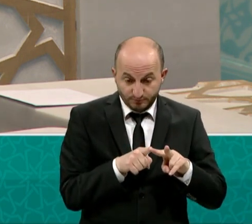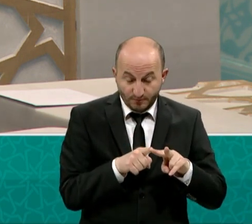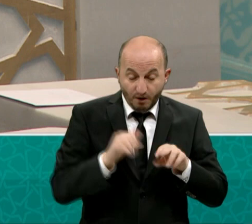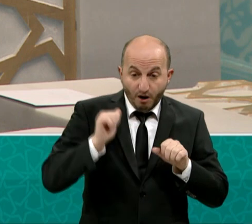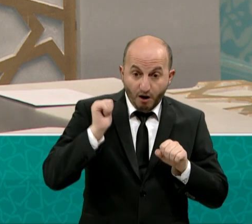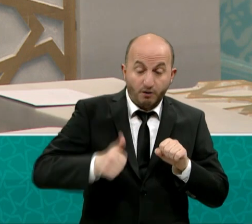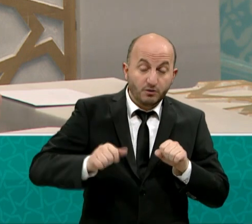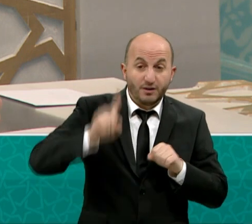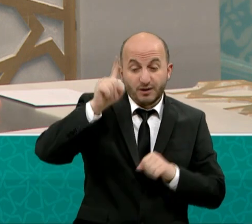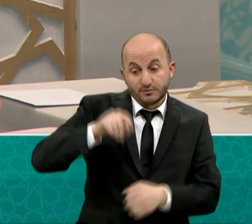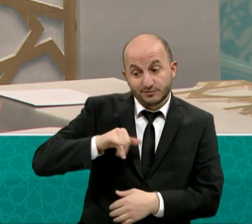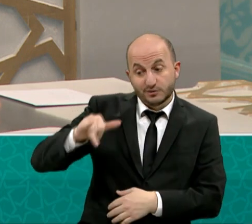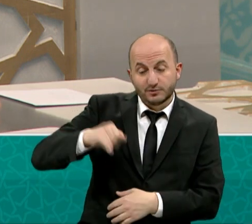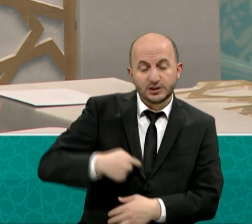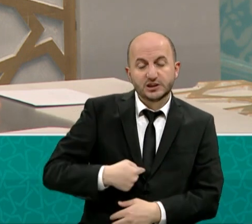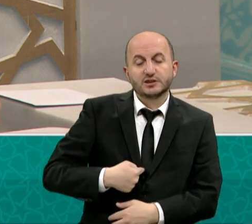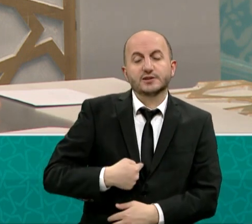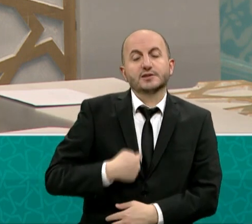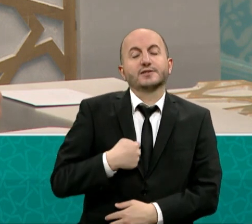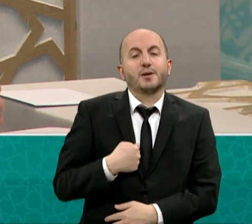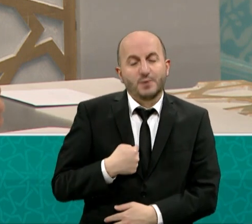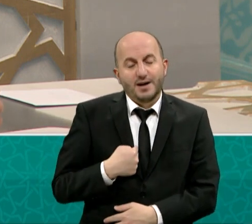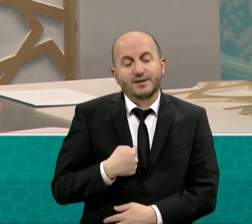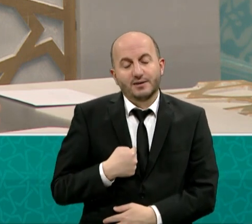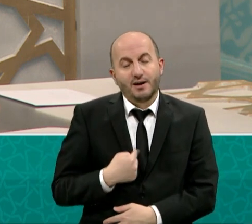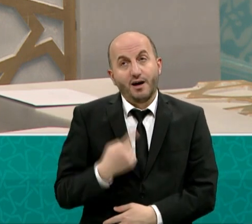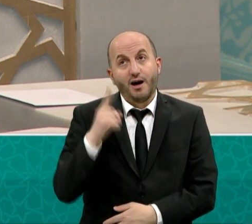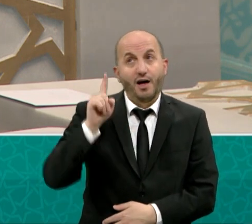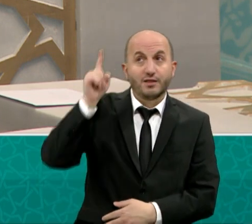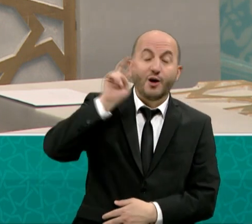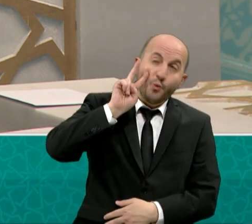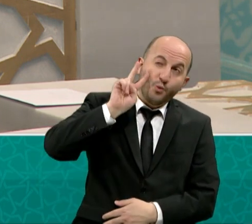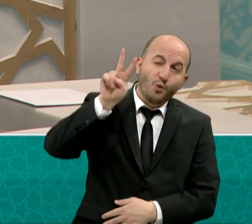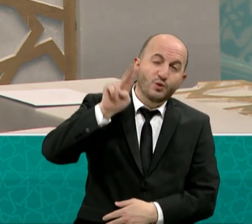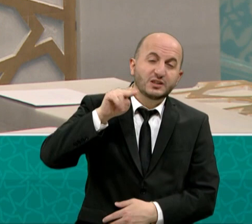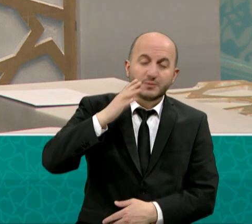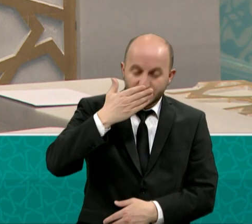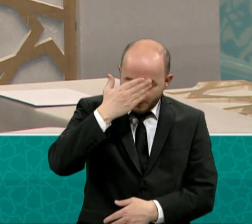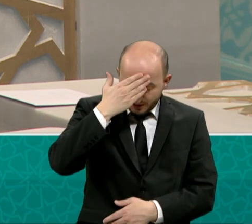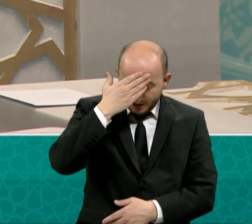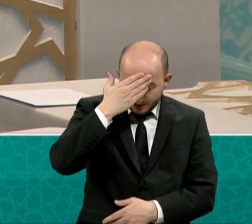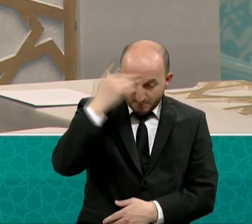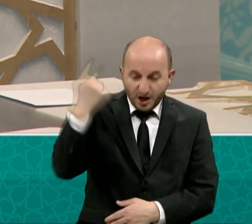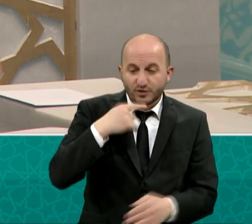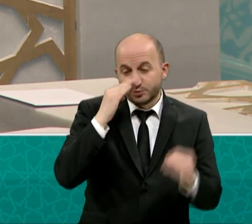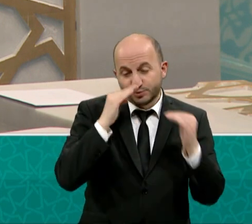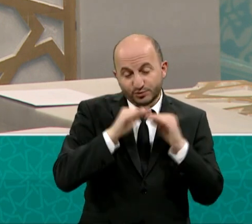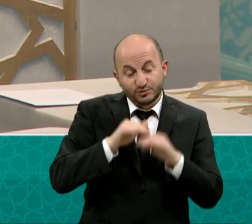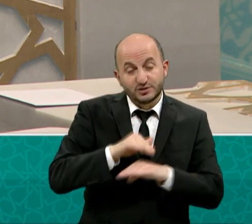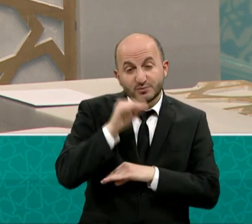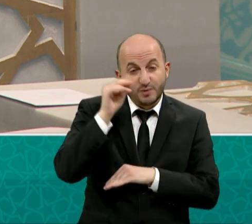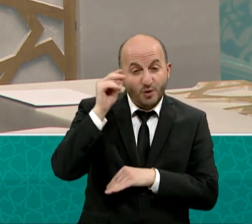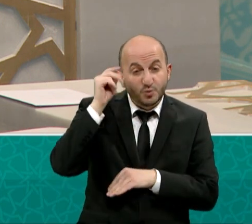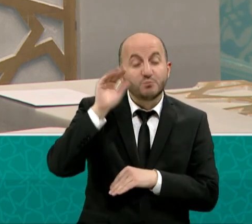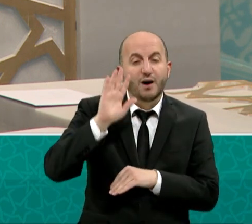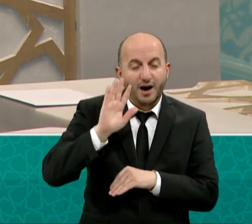an Allah'ı yanında hissetmek, Allah'ı görür gibi ibadet ve kulluk etmek, Allah'ı unutmadan